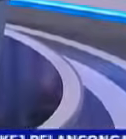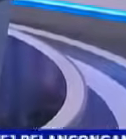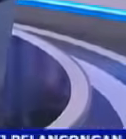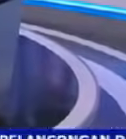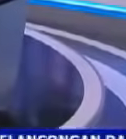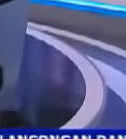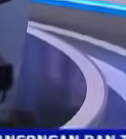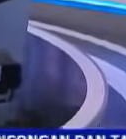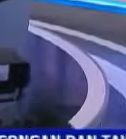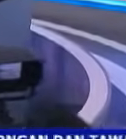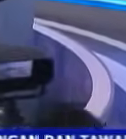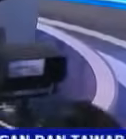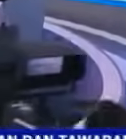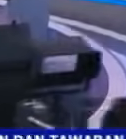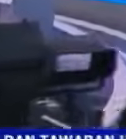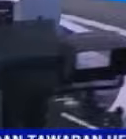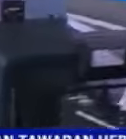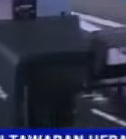nyentuh